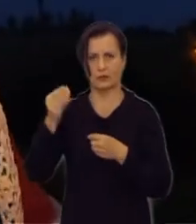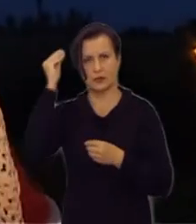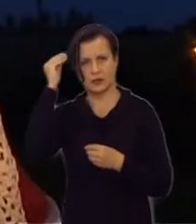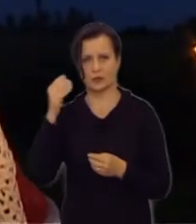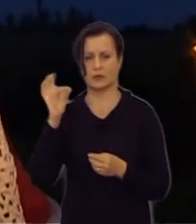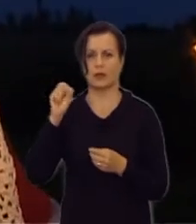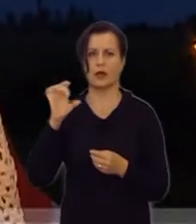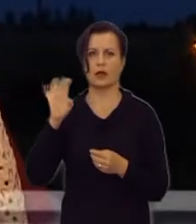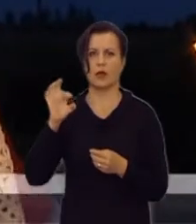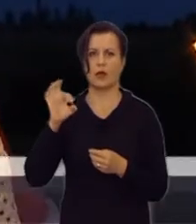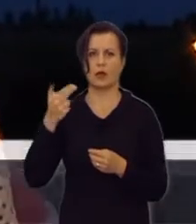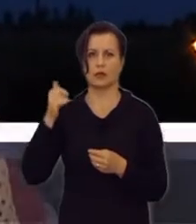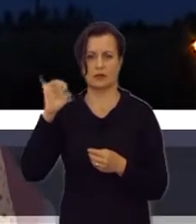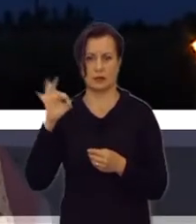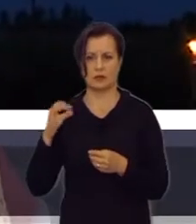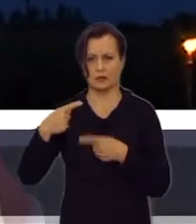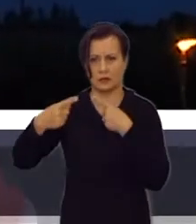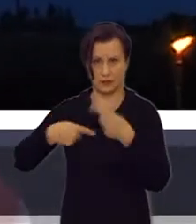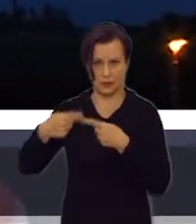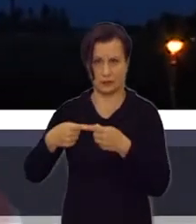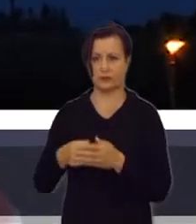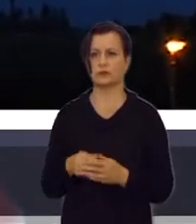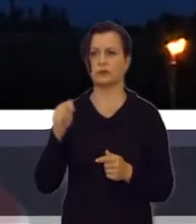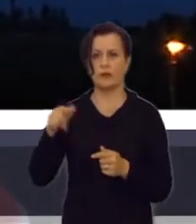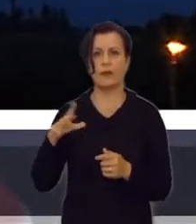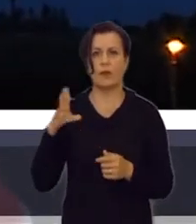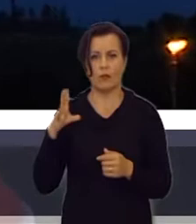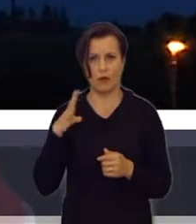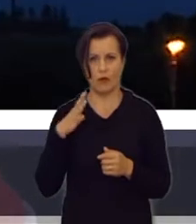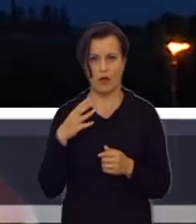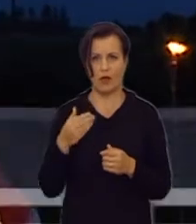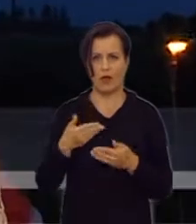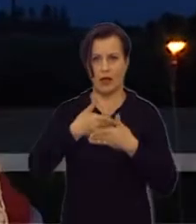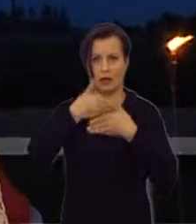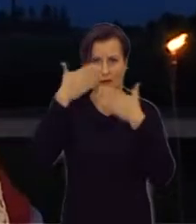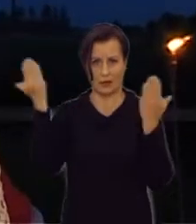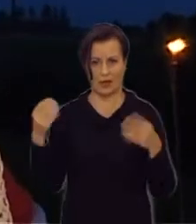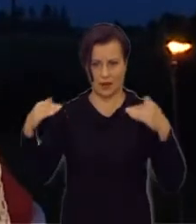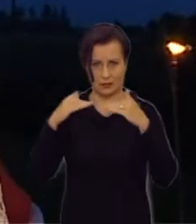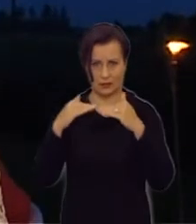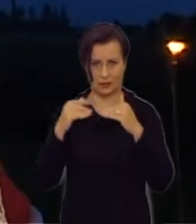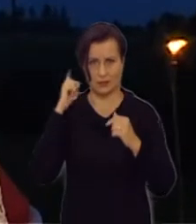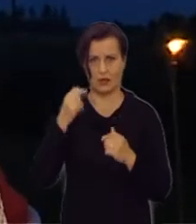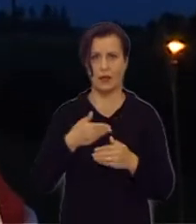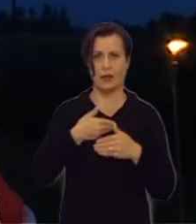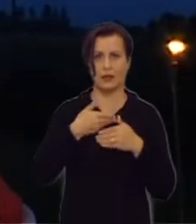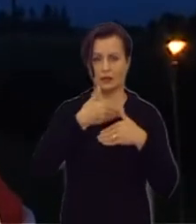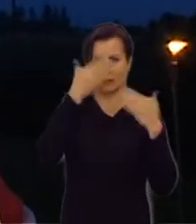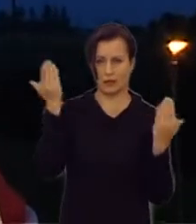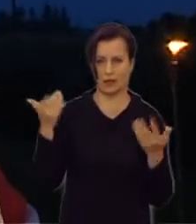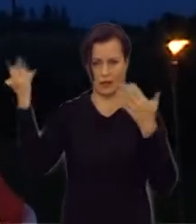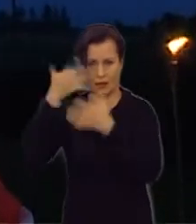Apskritai buvo lygiadienis, kaip po toks labai svarbi diena, kada lygi diena, lygi naktis. Ir pavyzdžiui, mes turim